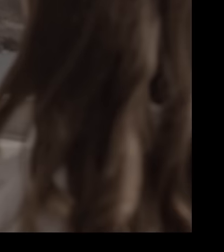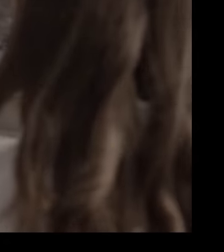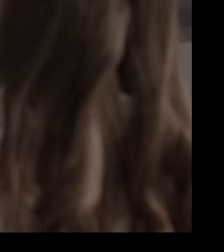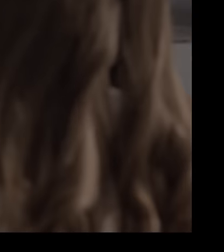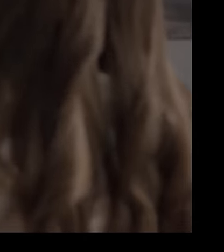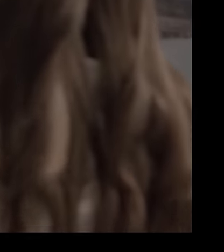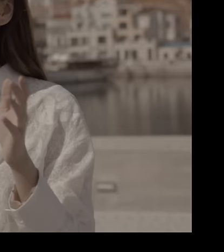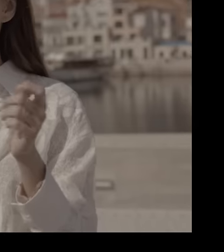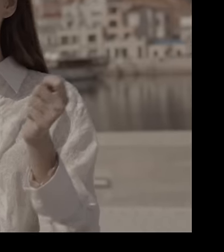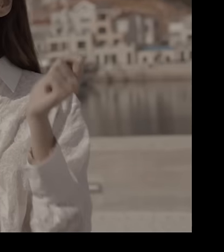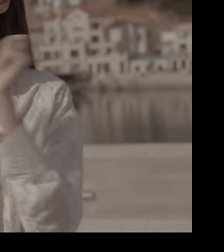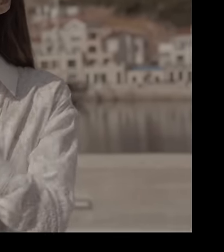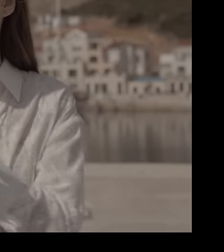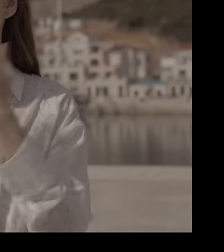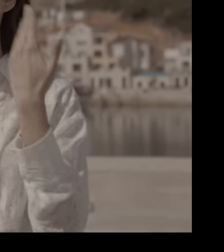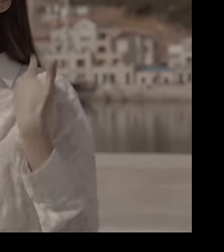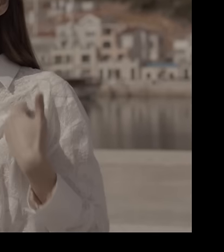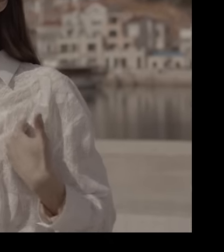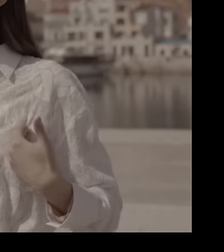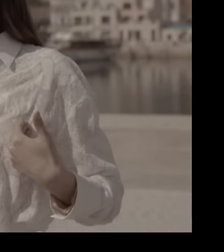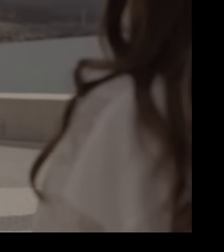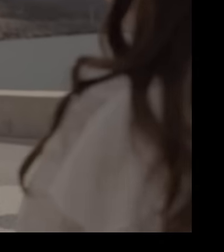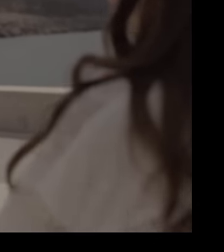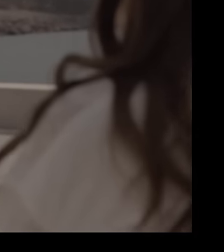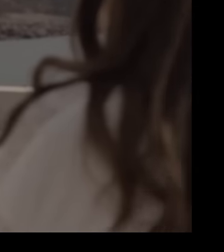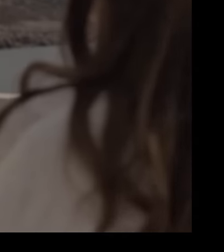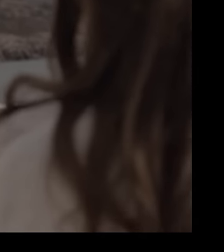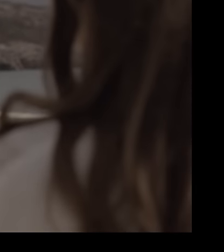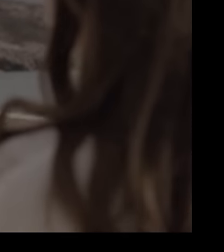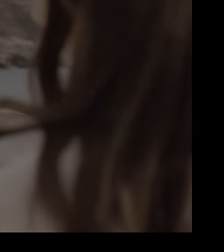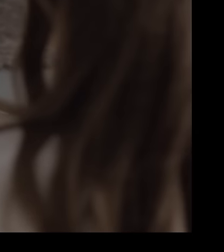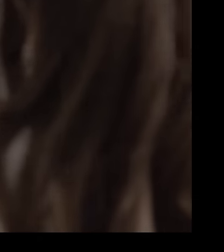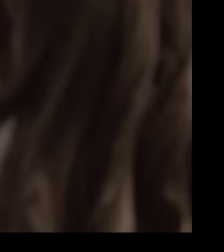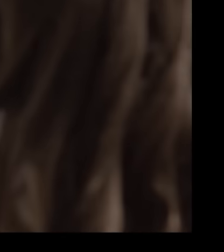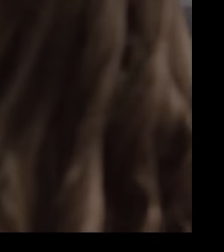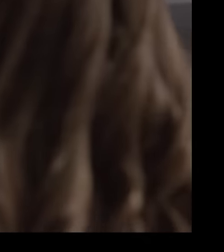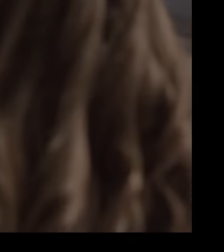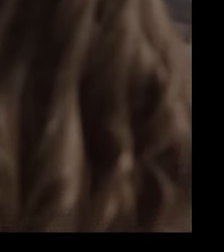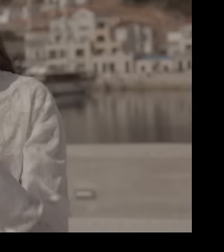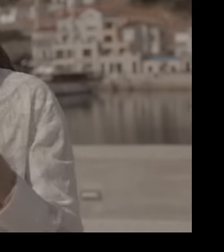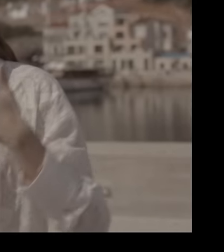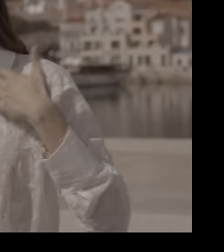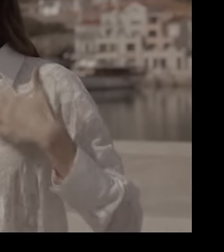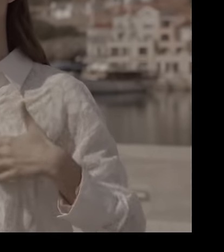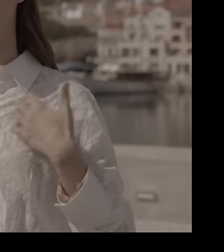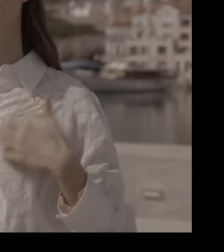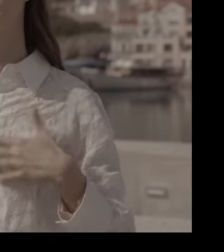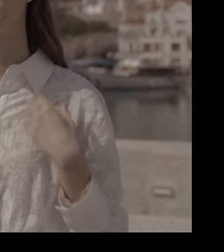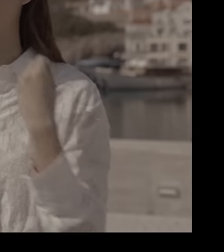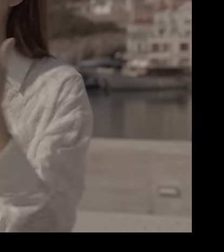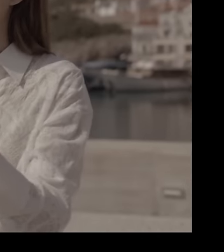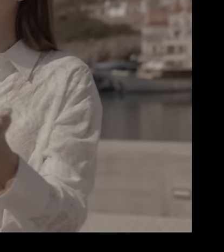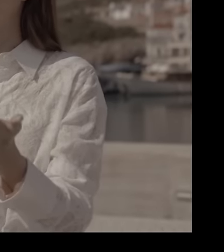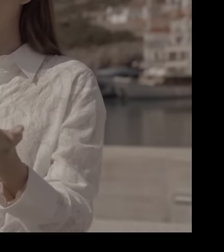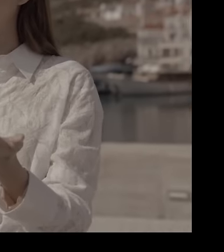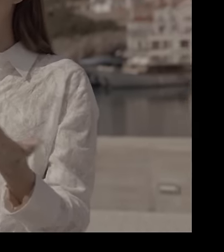Želim ostati, mijenjaj me, samo voli me. Neka bude